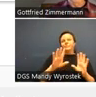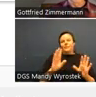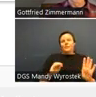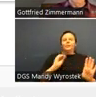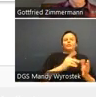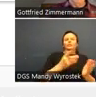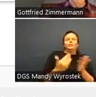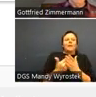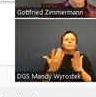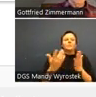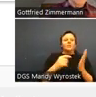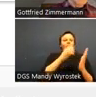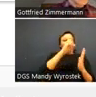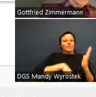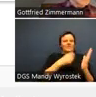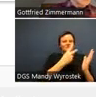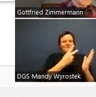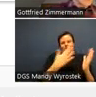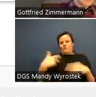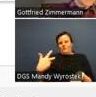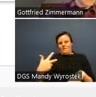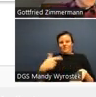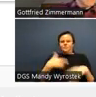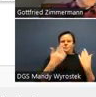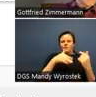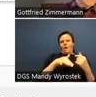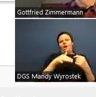dafür wirklich auch gute Kenntnisse haben, wie man mit der Tastatur